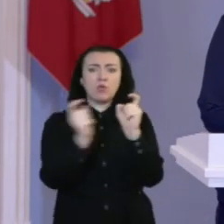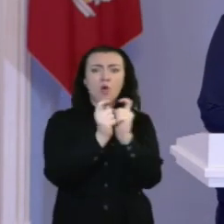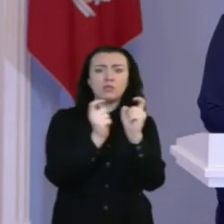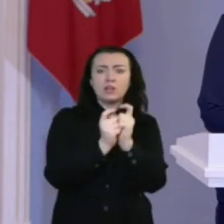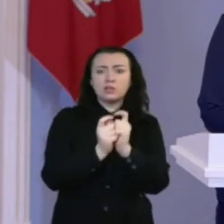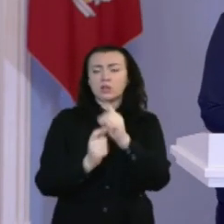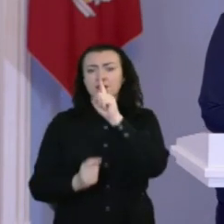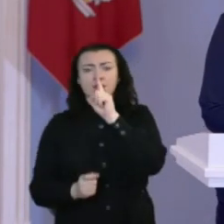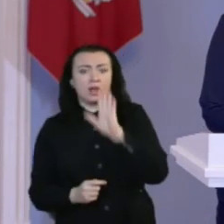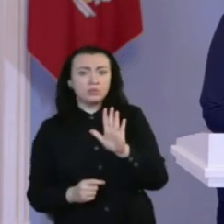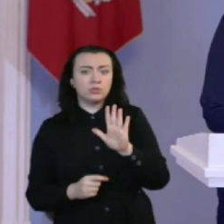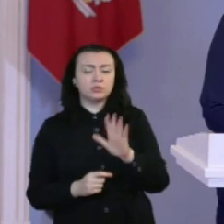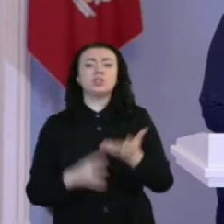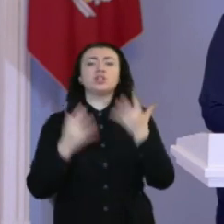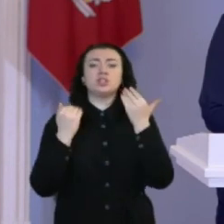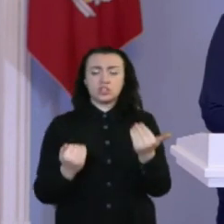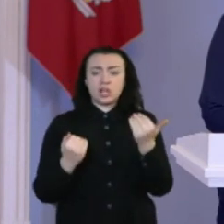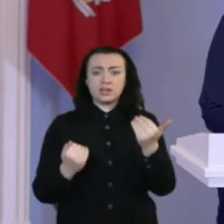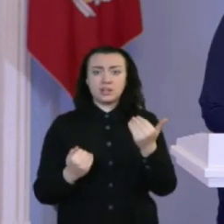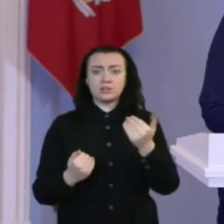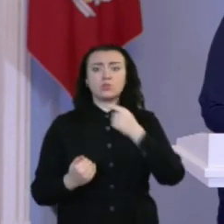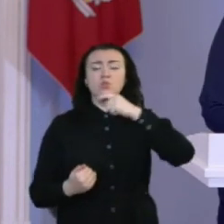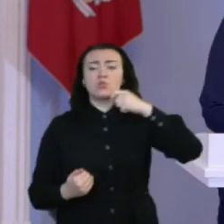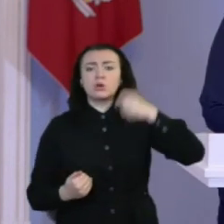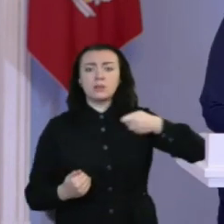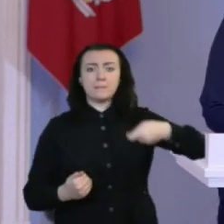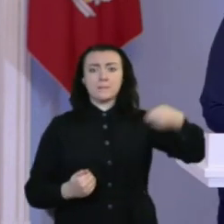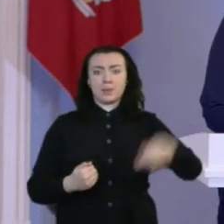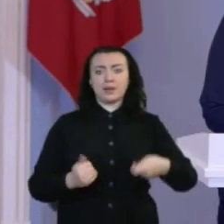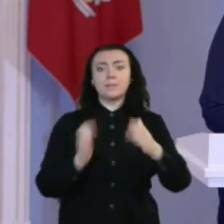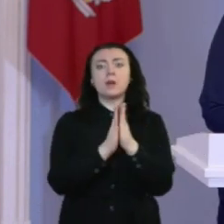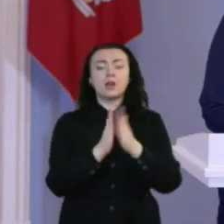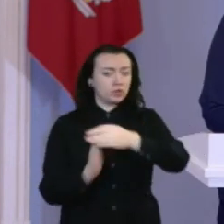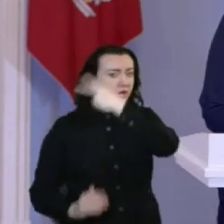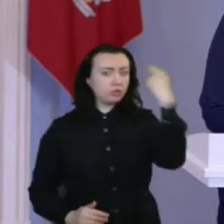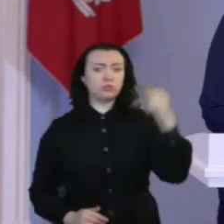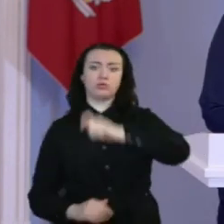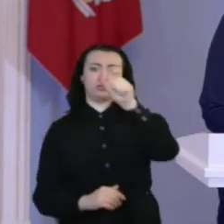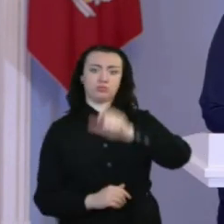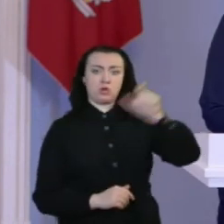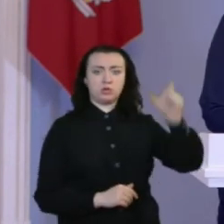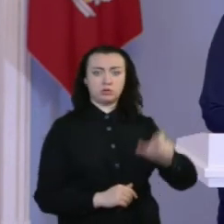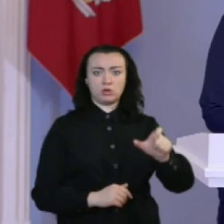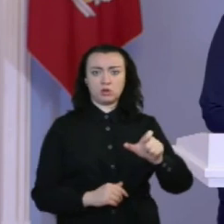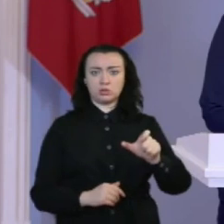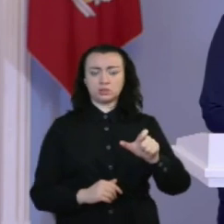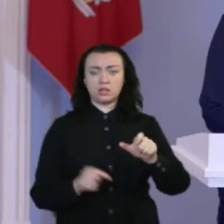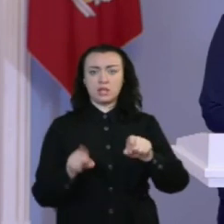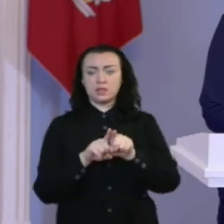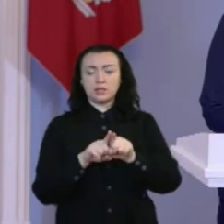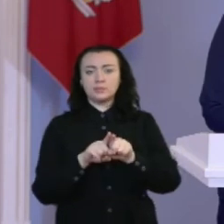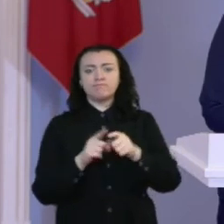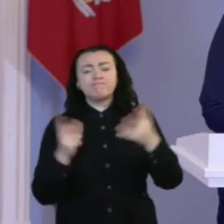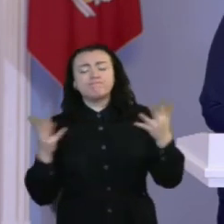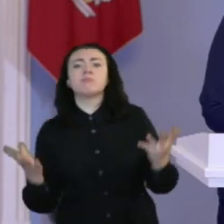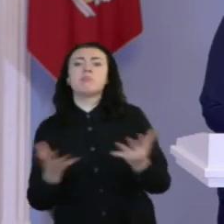taiką. Šiandien Volodymyras prašo lietuvių tautos ne tik tos moralinės paramos, kurią mes bet